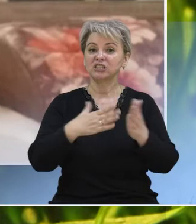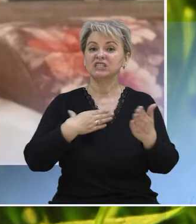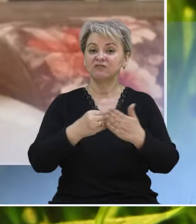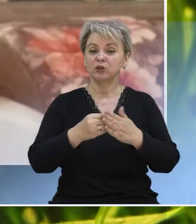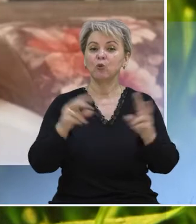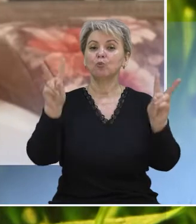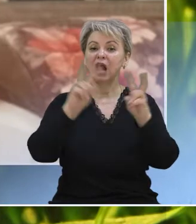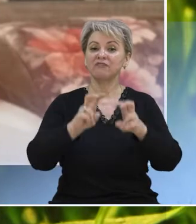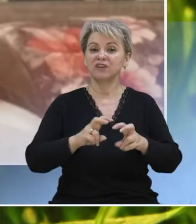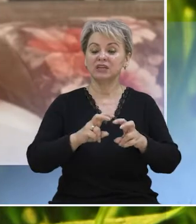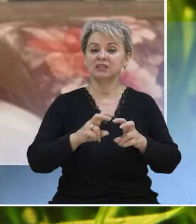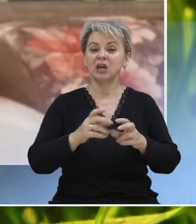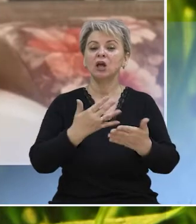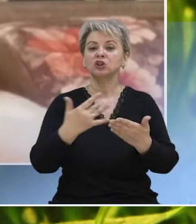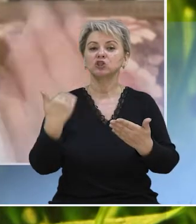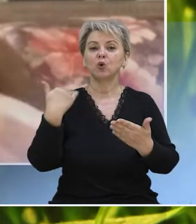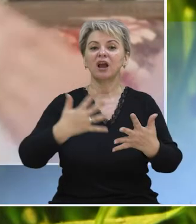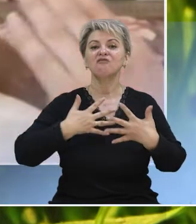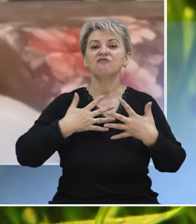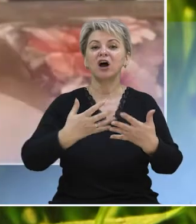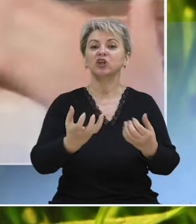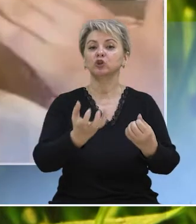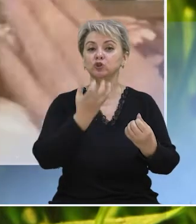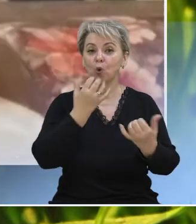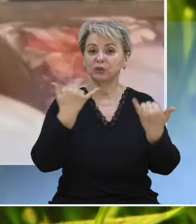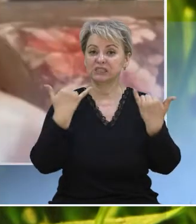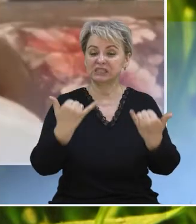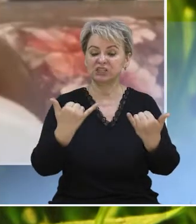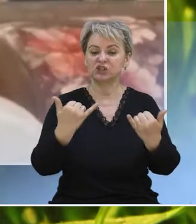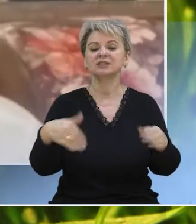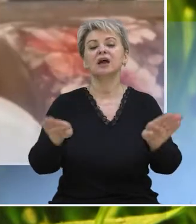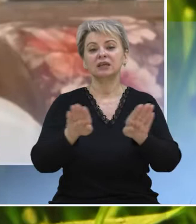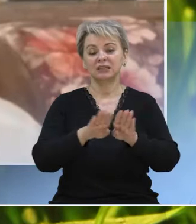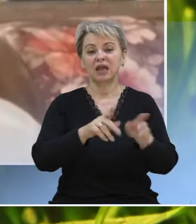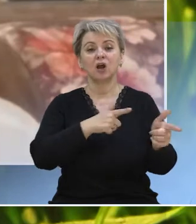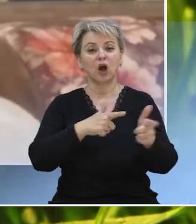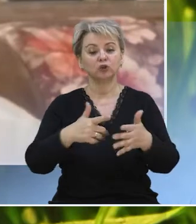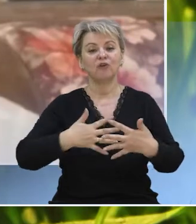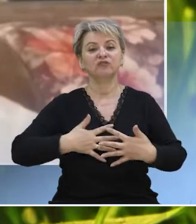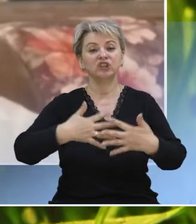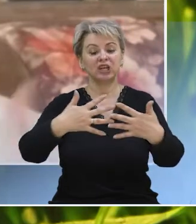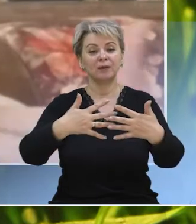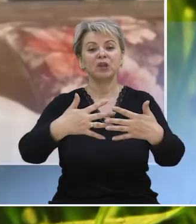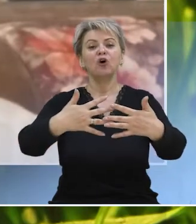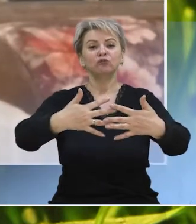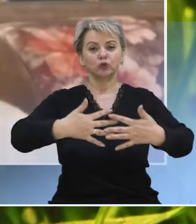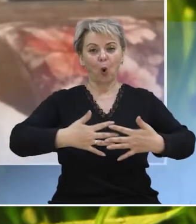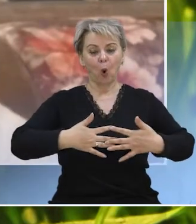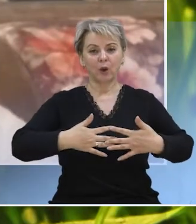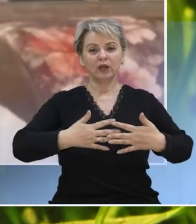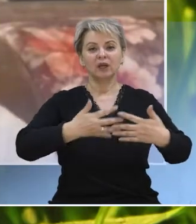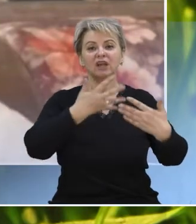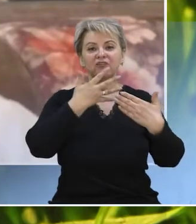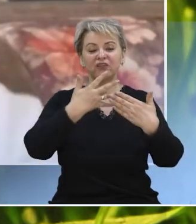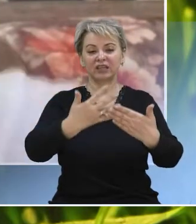ее, пожалуйста. К своему? И проверьте, насколько ваш выдох теплый сейчас. Итак, готовы. Вдох и снова «Ха».